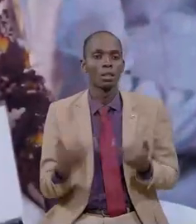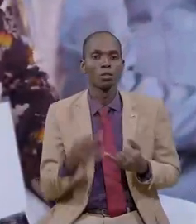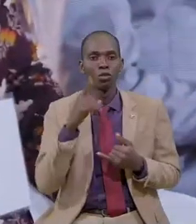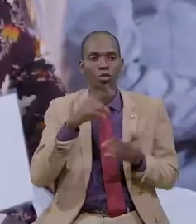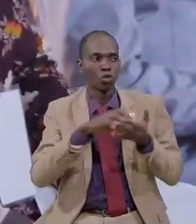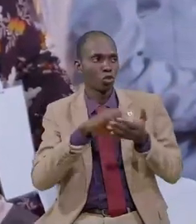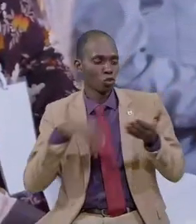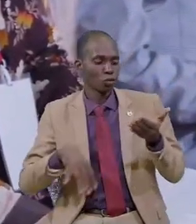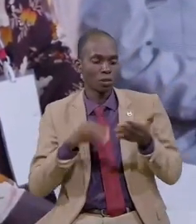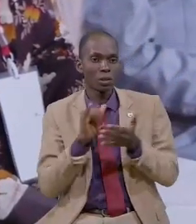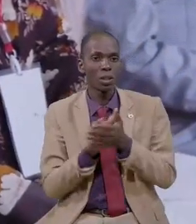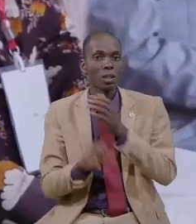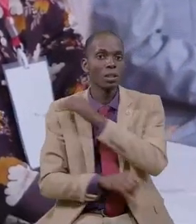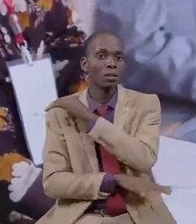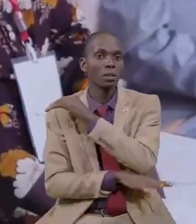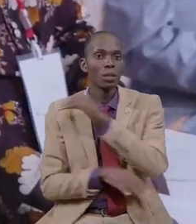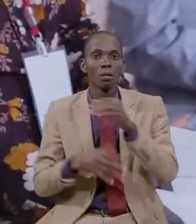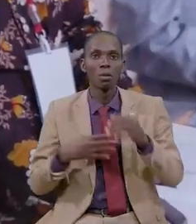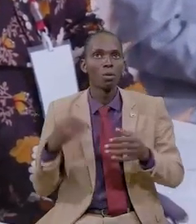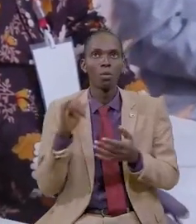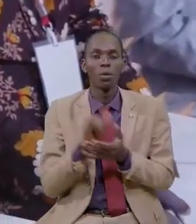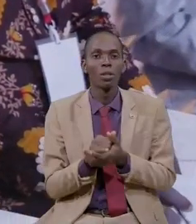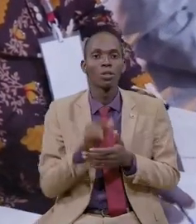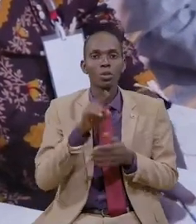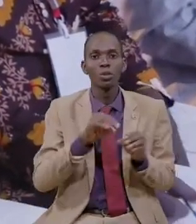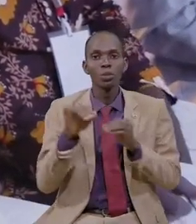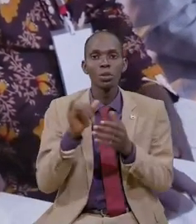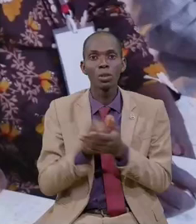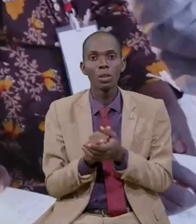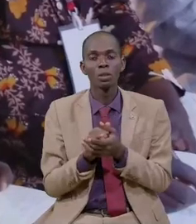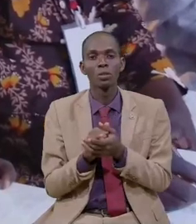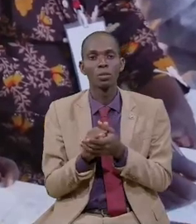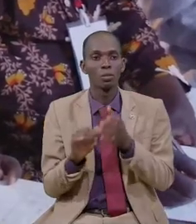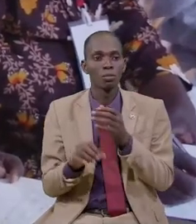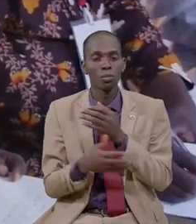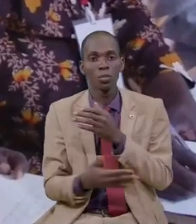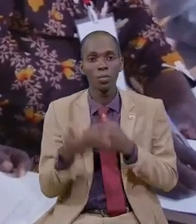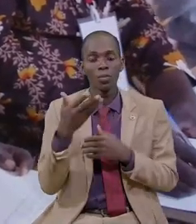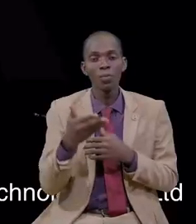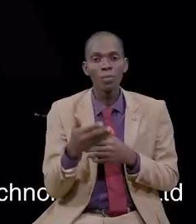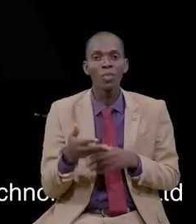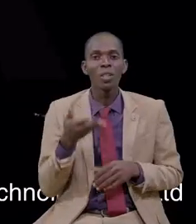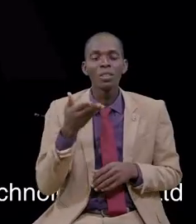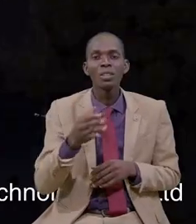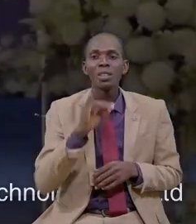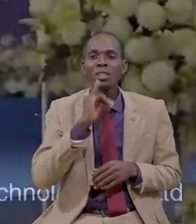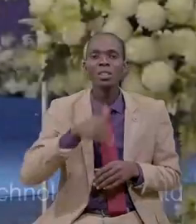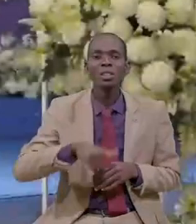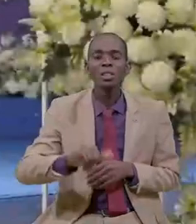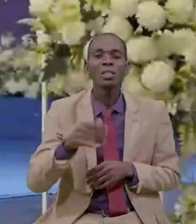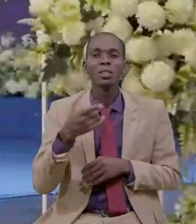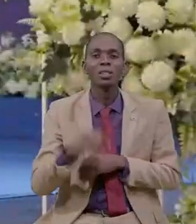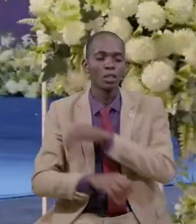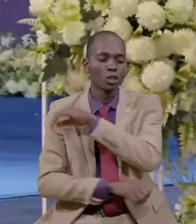arbre. Et quand vous en l'arrachez depuis la racine, vous réglez le problème. Il y a toujours la racine